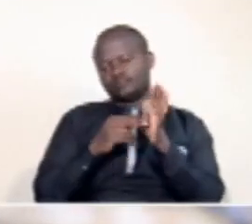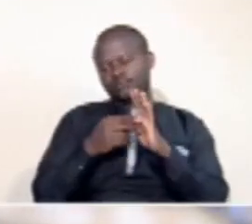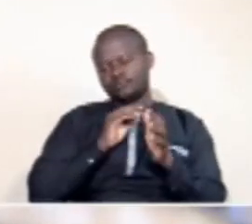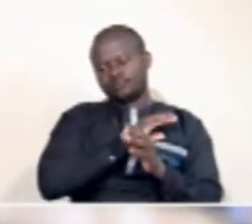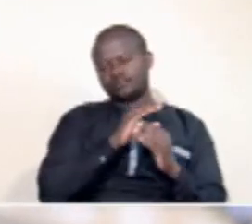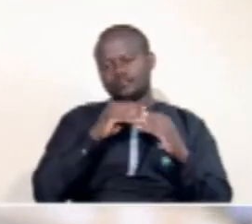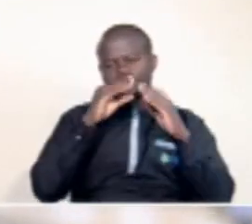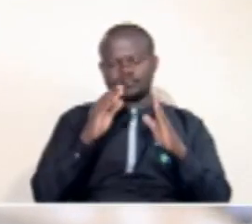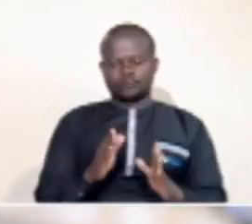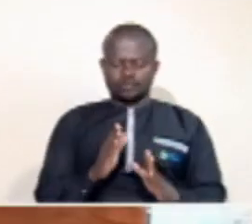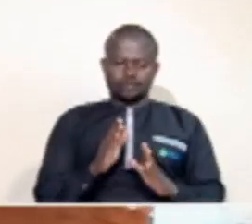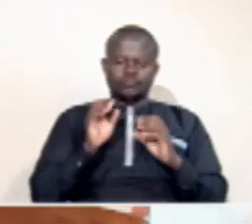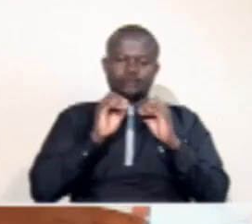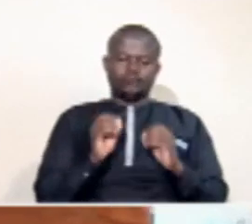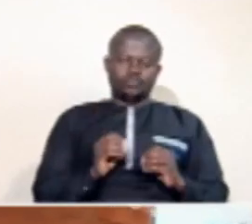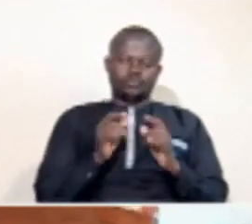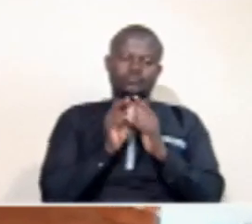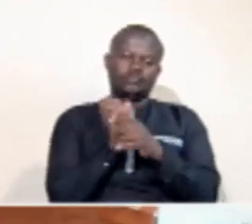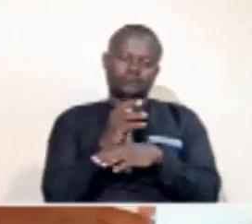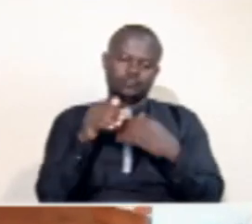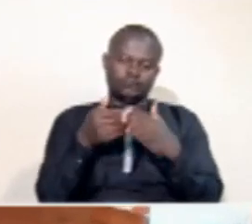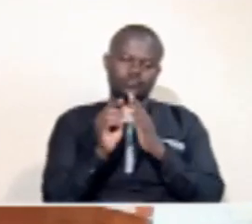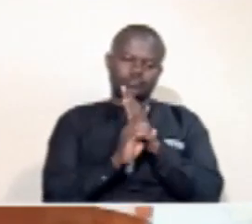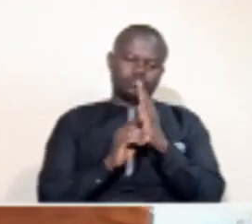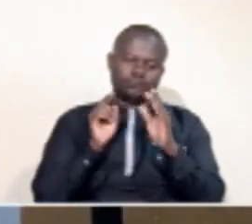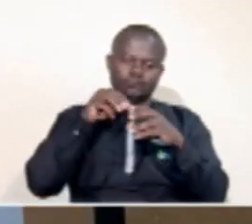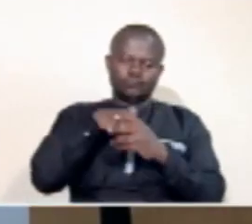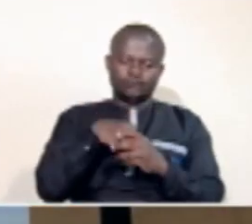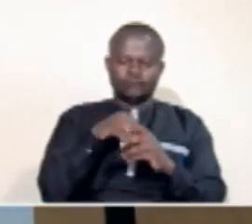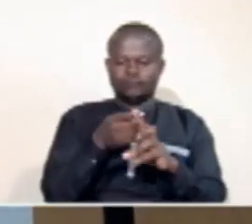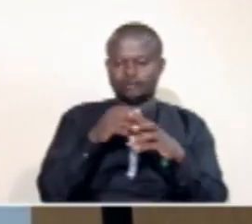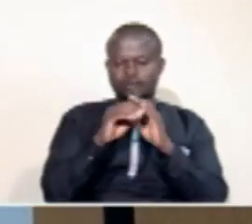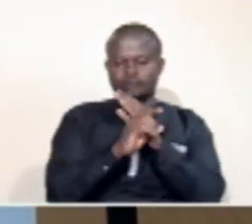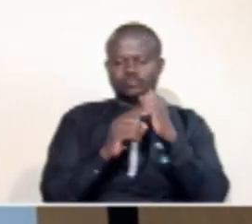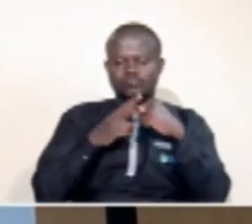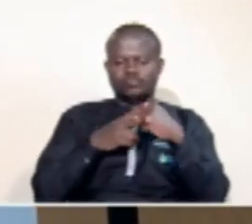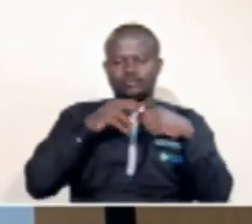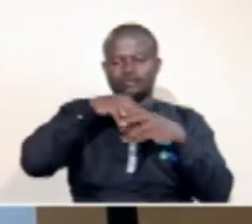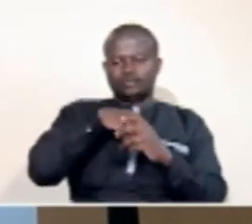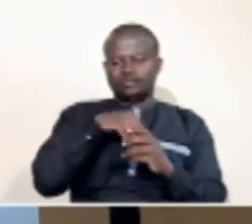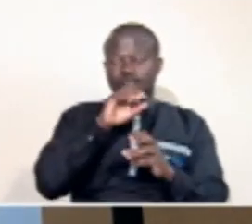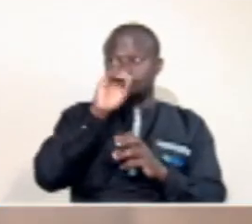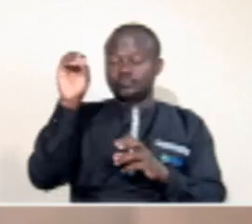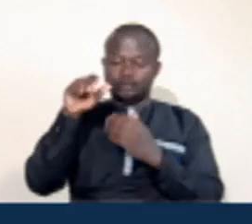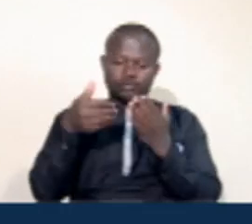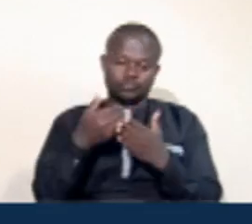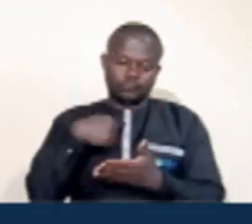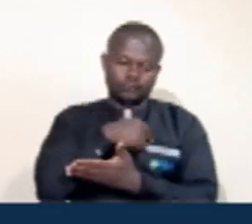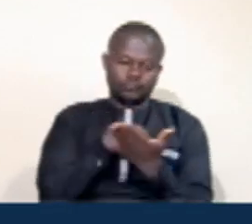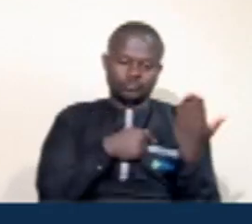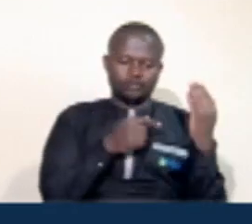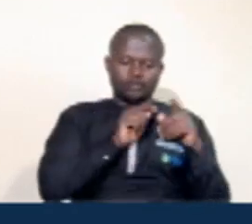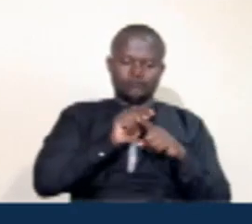komite nyobozi z'abagize biro inama njyanama by'uturere yitabiriwe n'abaturutse mu turere turindwi tugize intara y'Iburengerazuba.